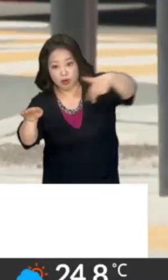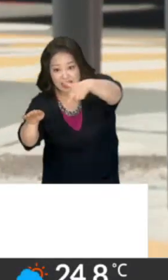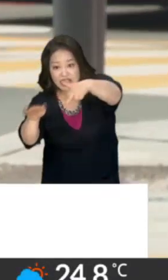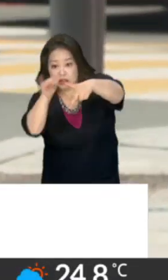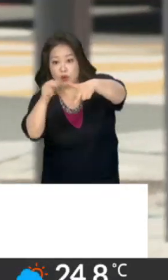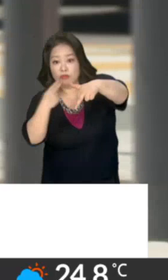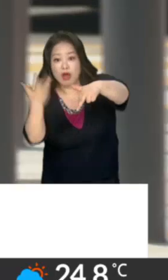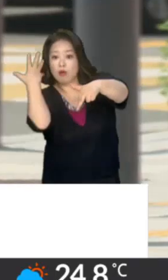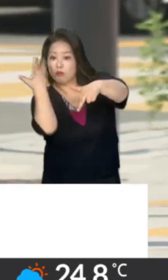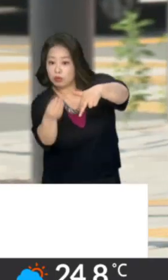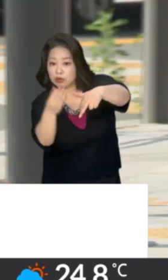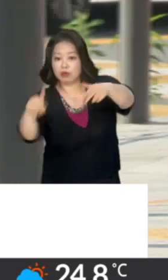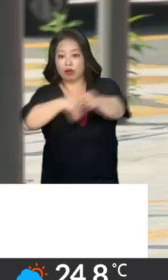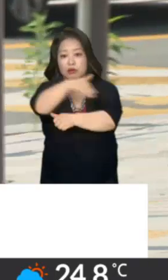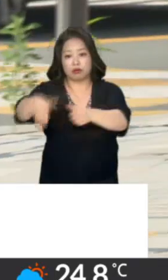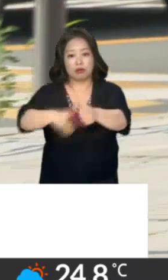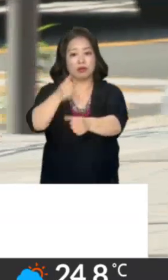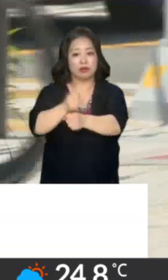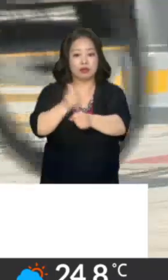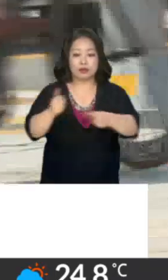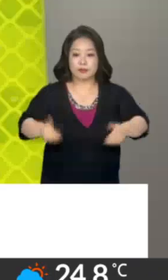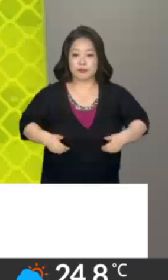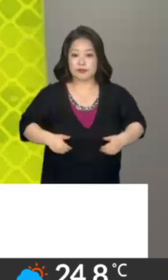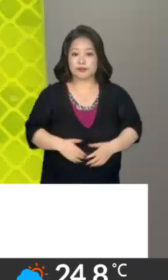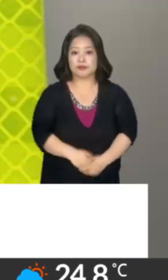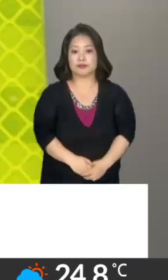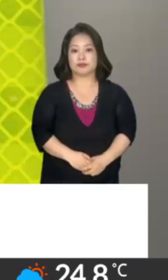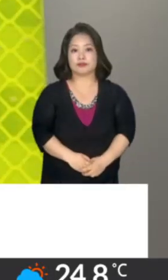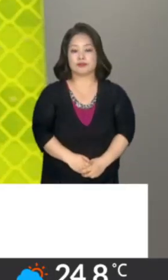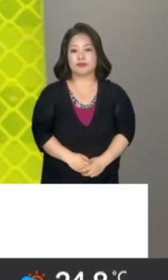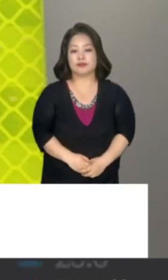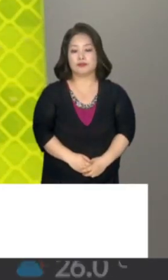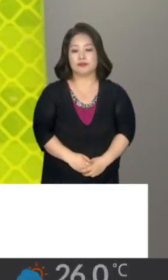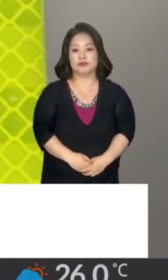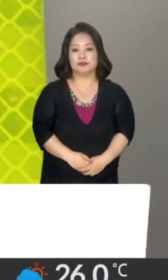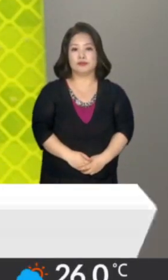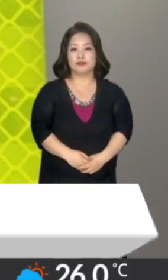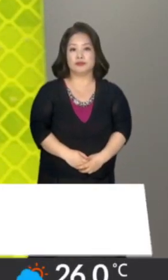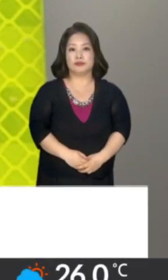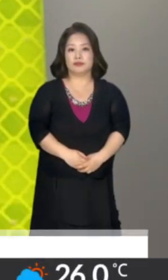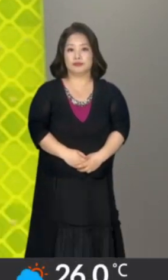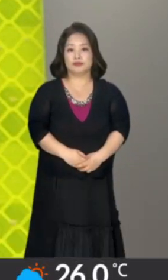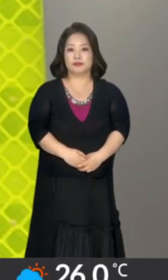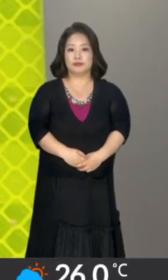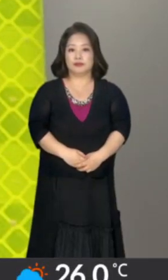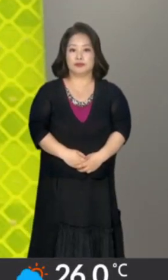떨어뜨리는 것도 사고 방지의 방법이 될 수 있습니다. 연합뉴스TV 신선재입니다.